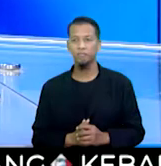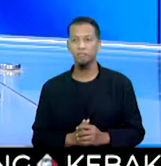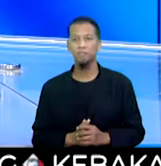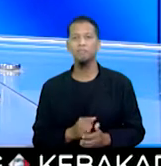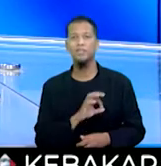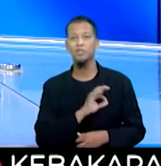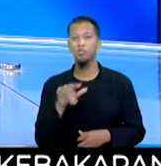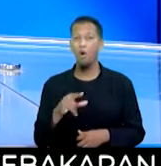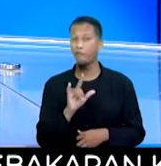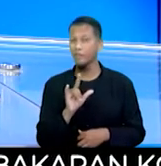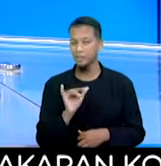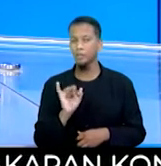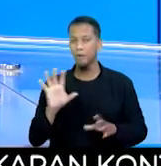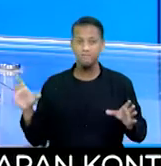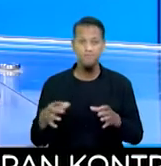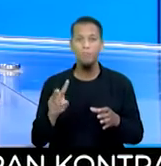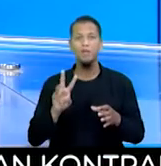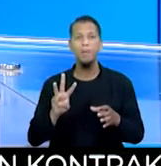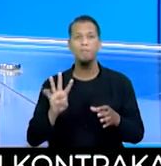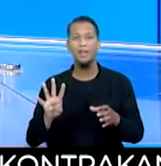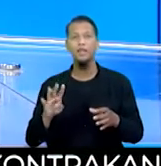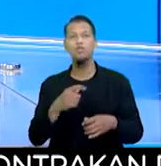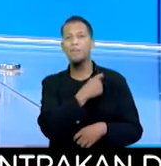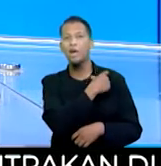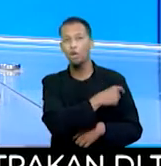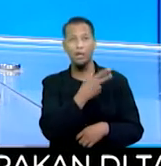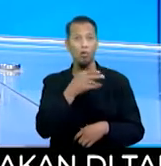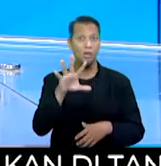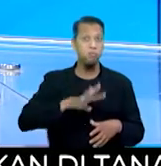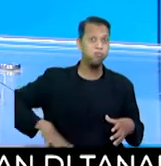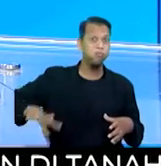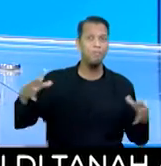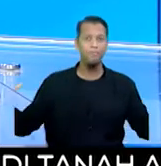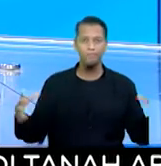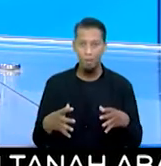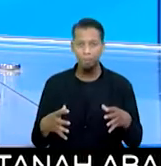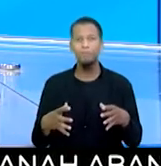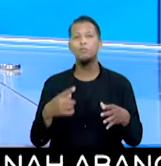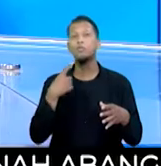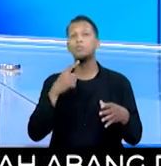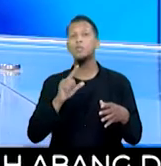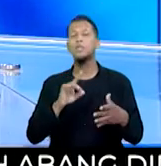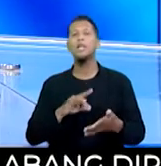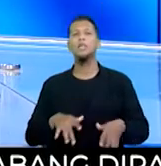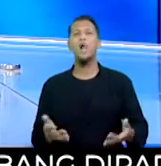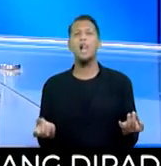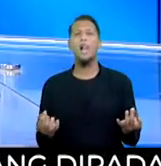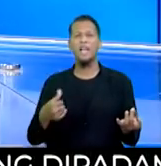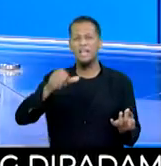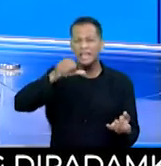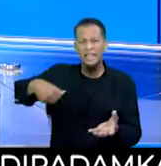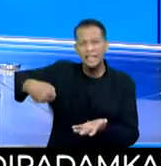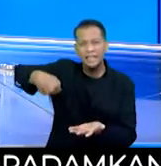Hai Bisa Presiden Joko Widodo bersama 34 Gubernur seluruh Indonesia Senin pagi menjalani ritual Kendi nusantara di titik nol